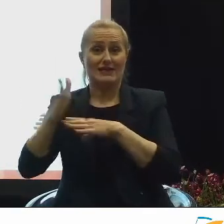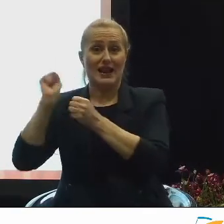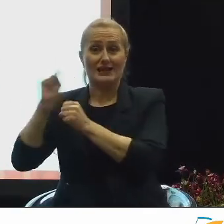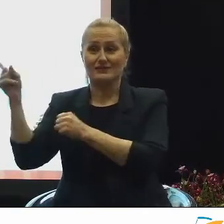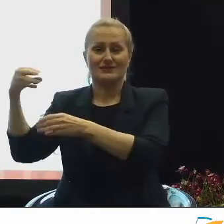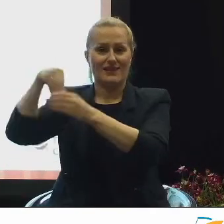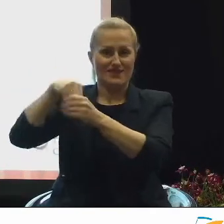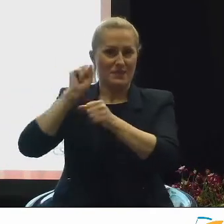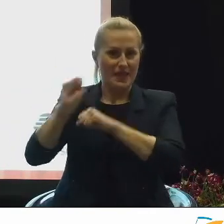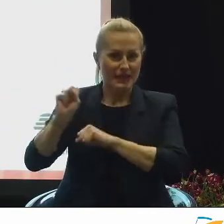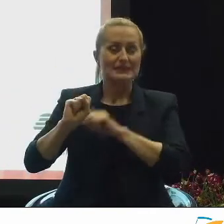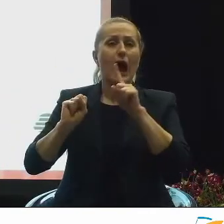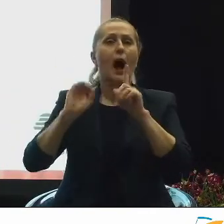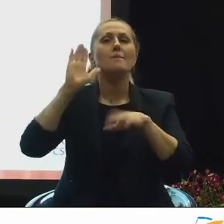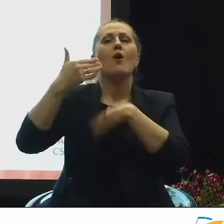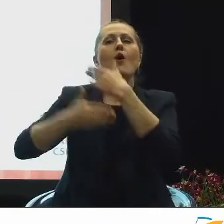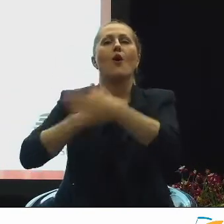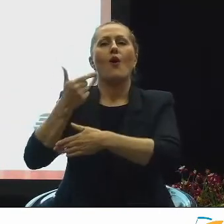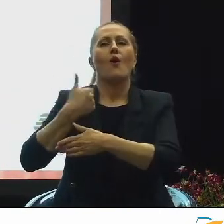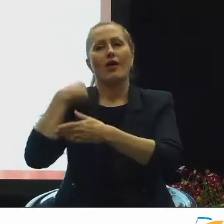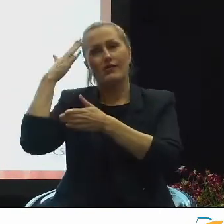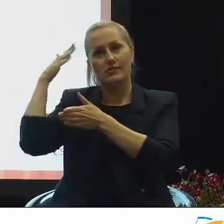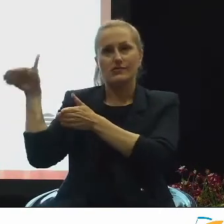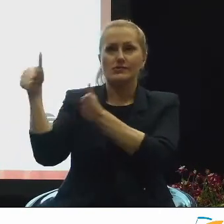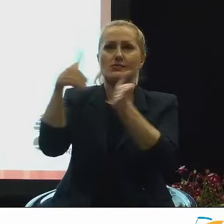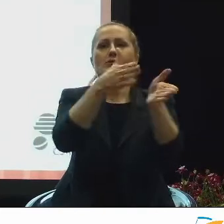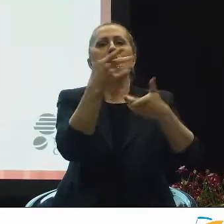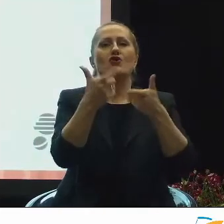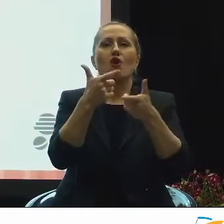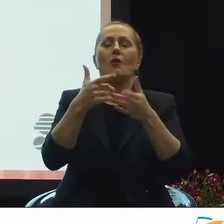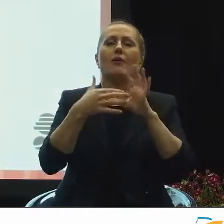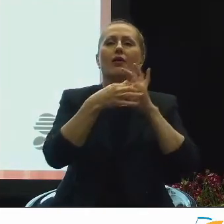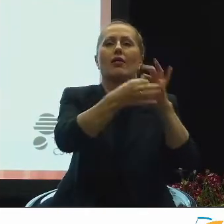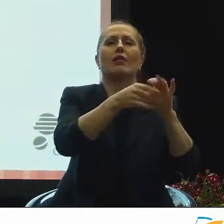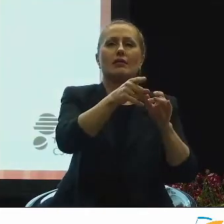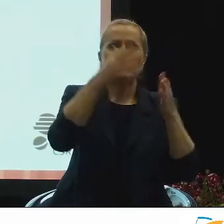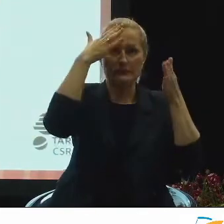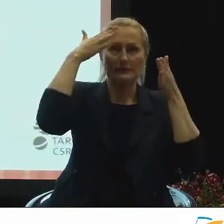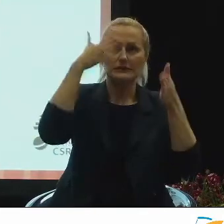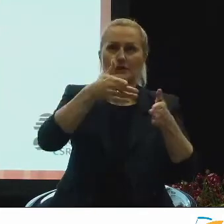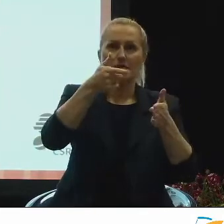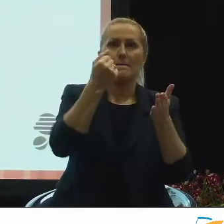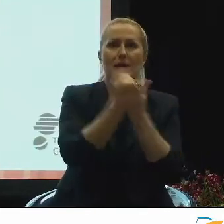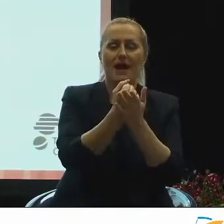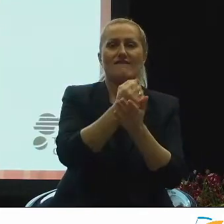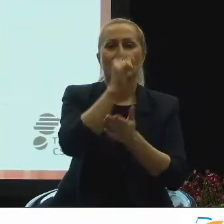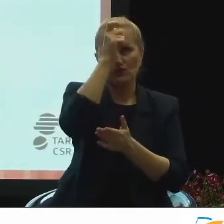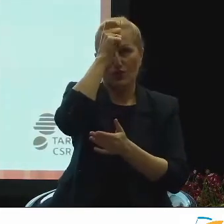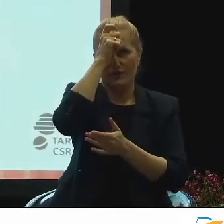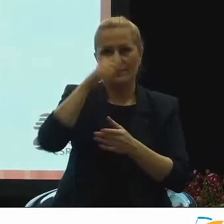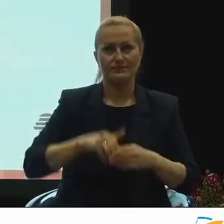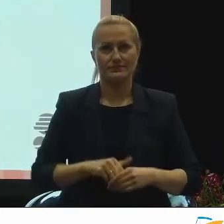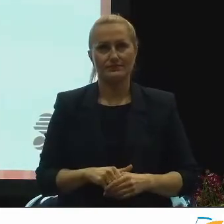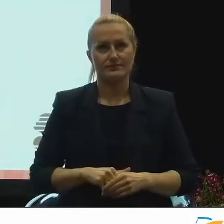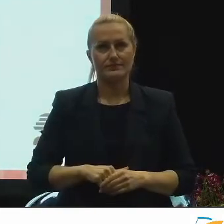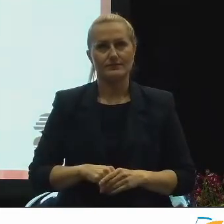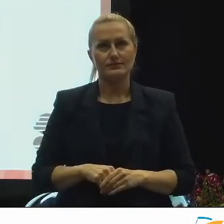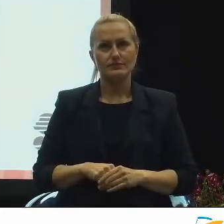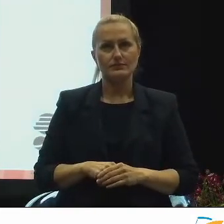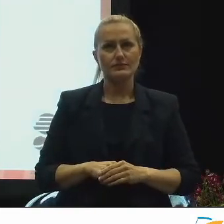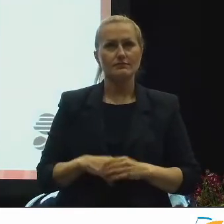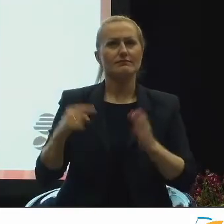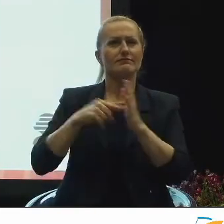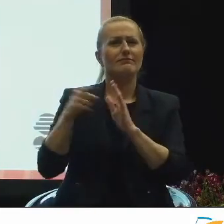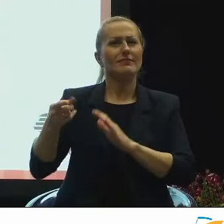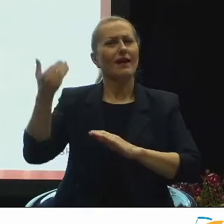fundacji działa, ale później moje losy potoczyły się bardziej w kierunku ścisłego zajmowania się prawami człowieka. Tym bardziej, że wtedy